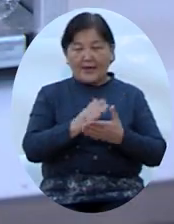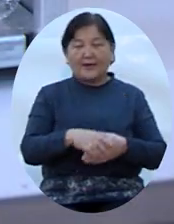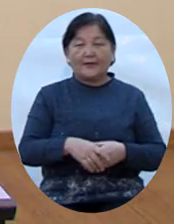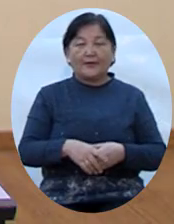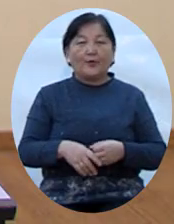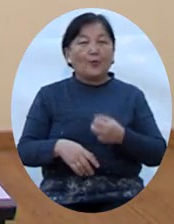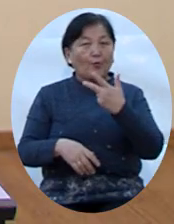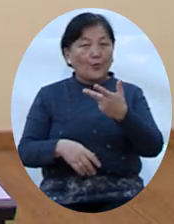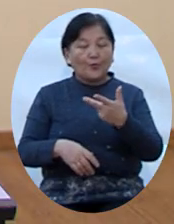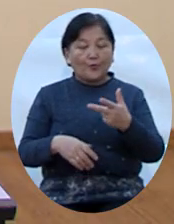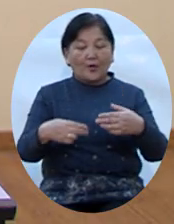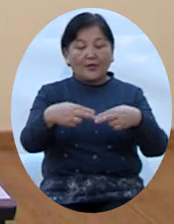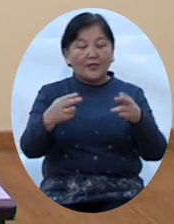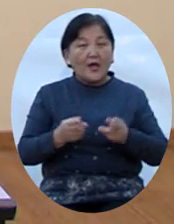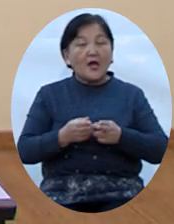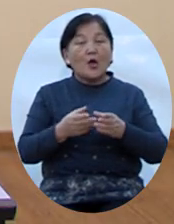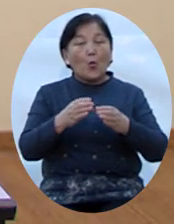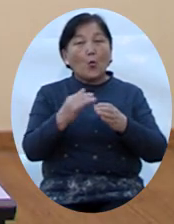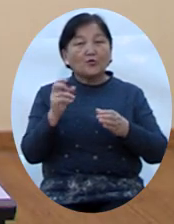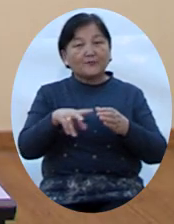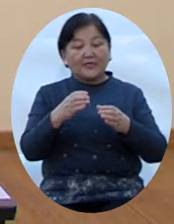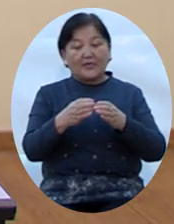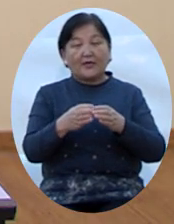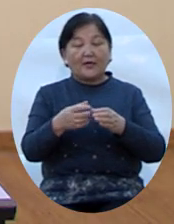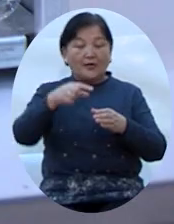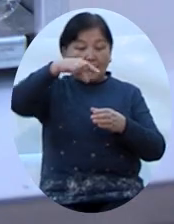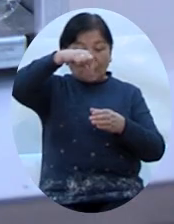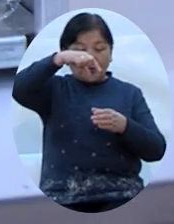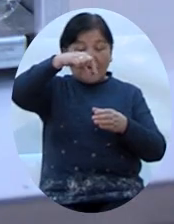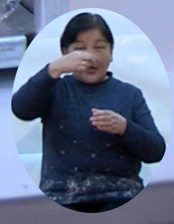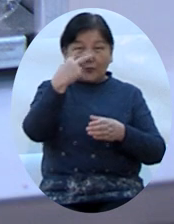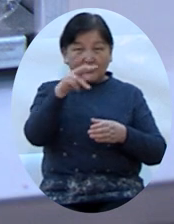За 3 дугаарын уусмалт тусая.